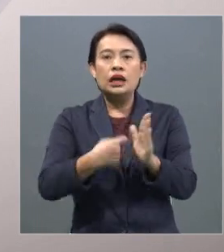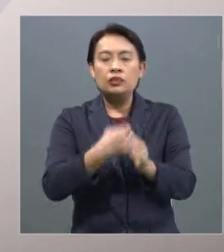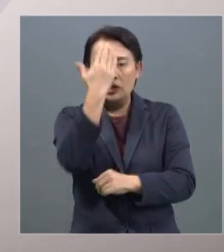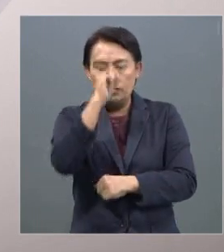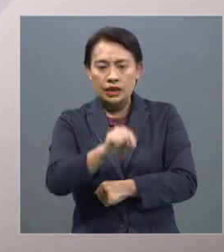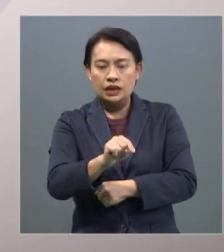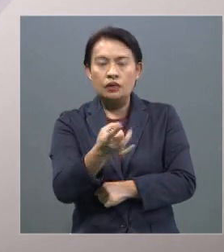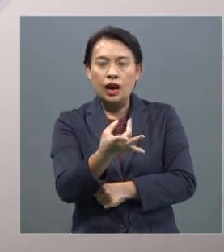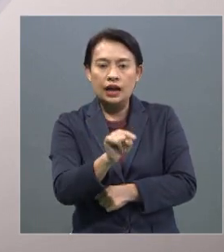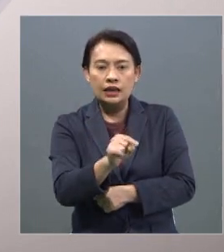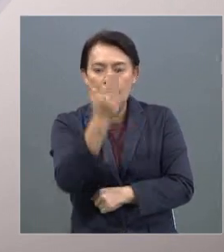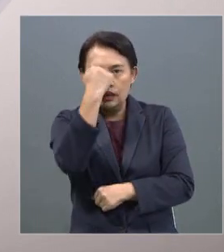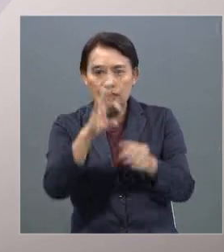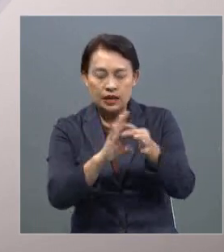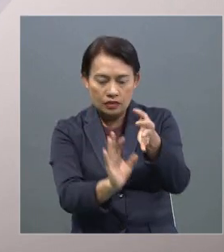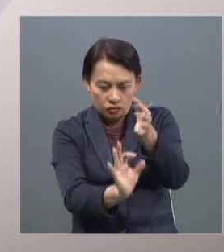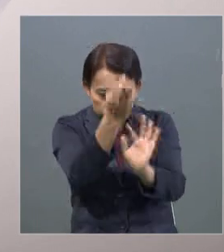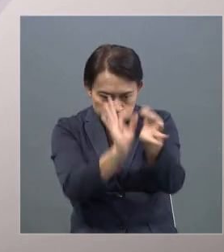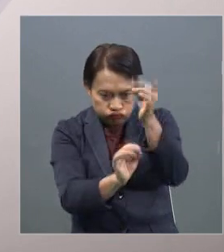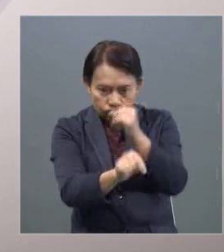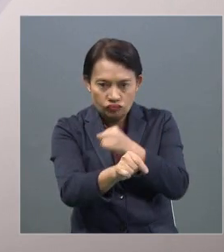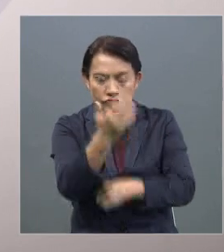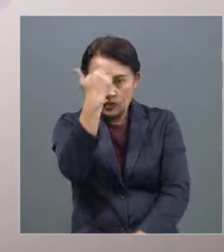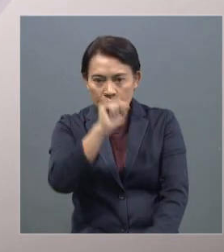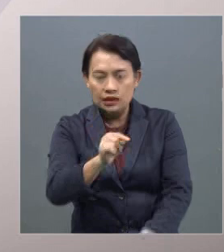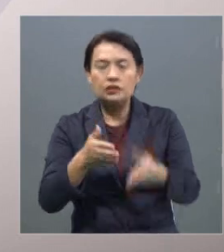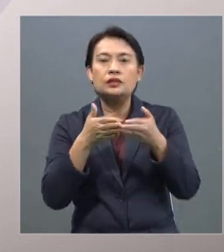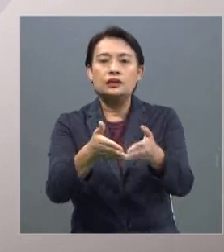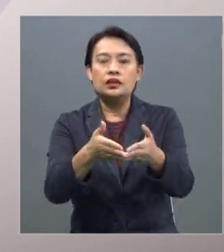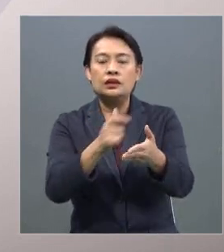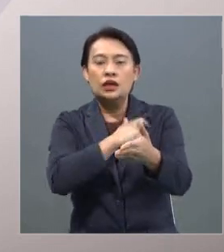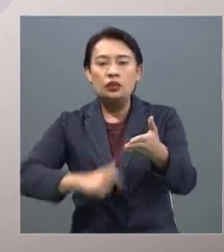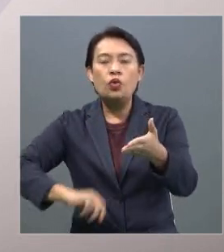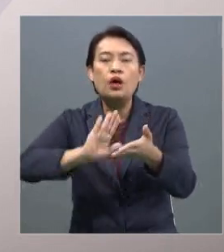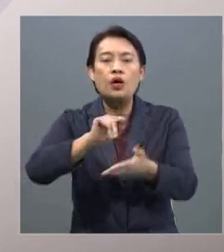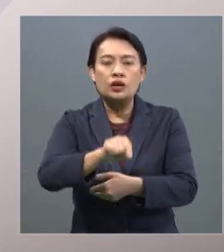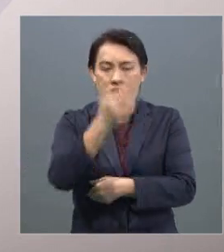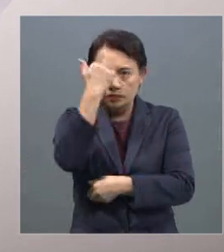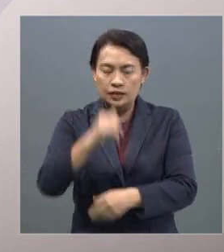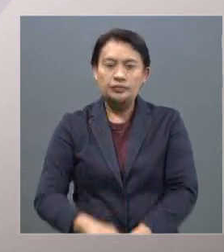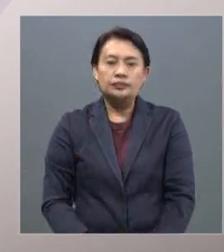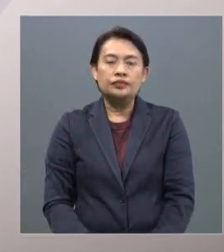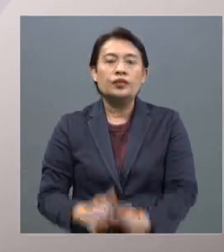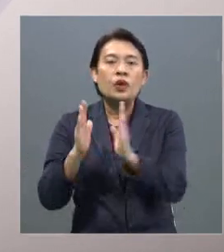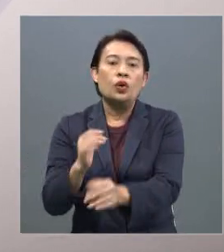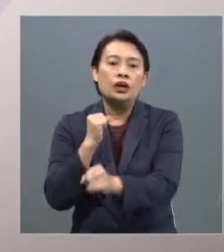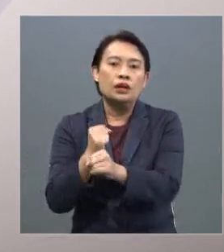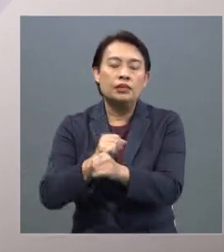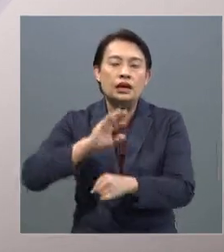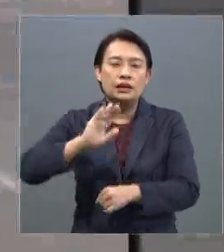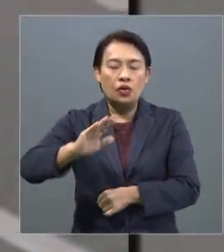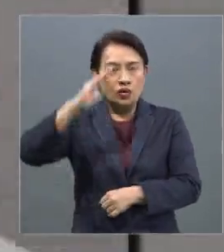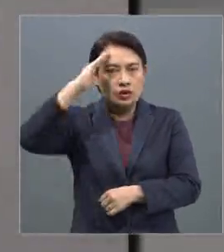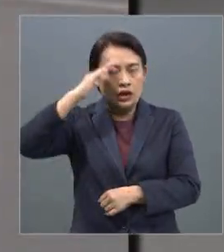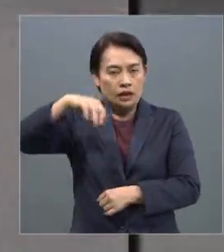เกิดจากอะไรทำไมอยู่ๆถึงเกิดเหตุไฟไหม้ที่เรือหลวงลำดังกล่าวนะครับโดยเจ้าหน้าที่ดับเพลิงของทหารทัพเรือสัตตหีบ